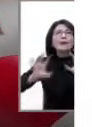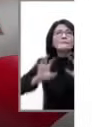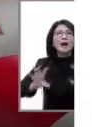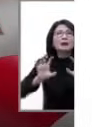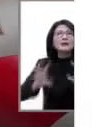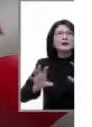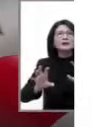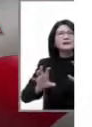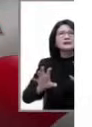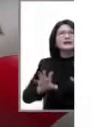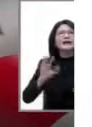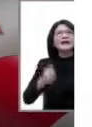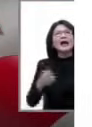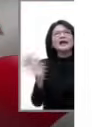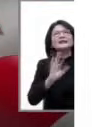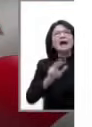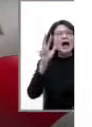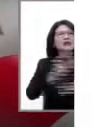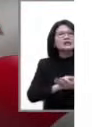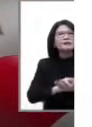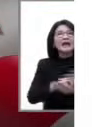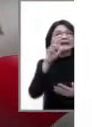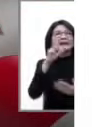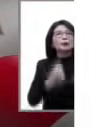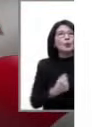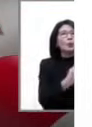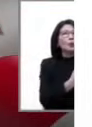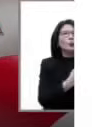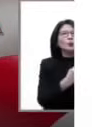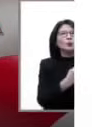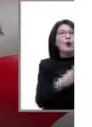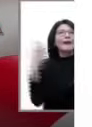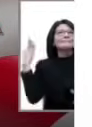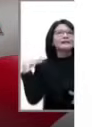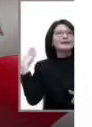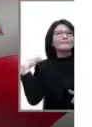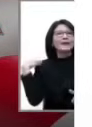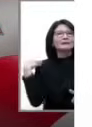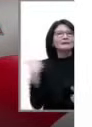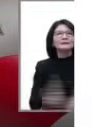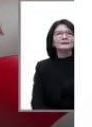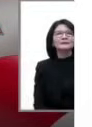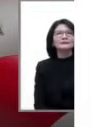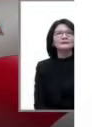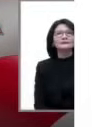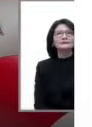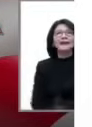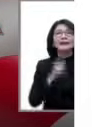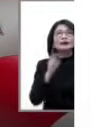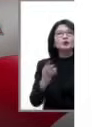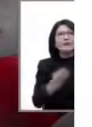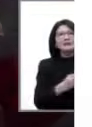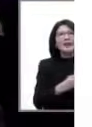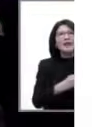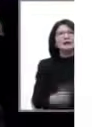10% dari undecided foter ya Atau mungkin juga punya impact ke 20-an% e swing footer tetapi debat ini juga menentu karena